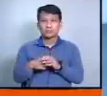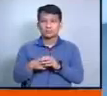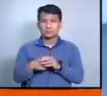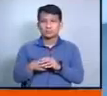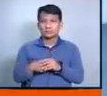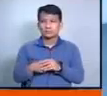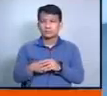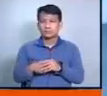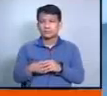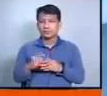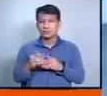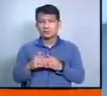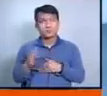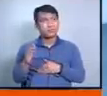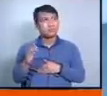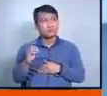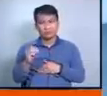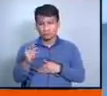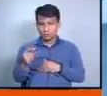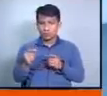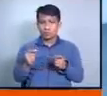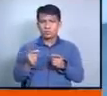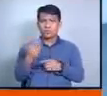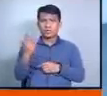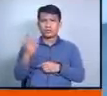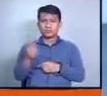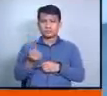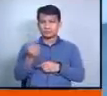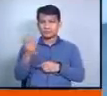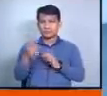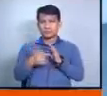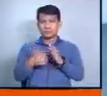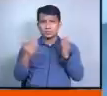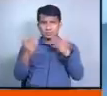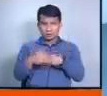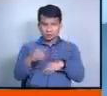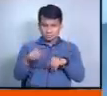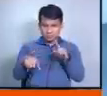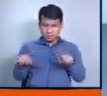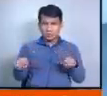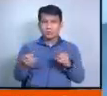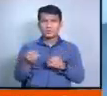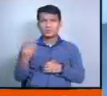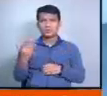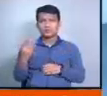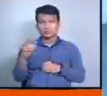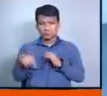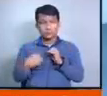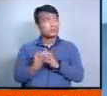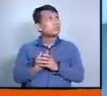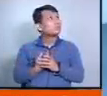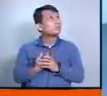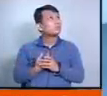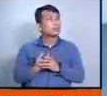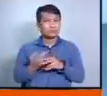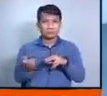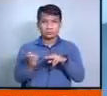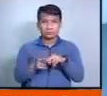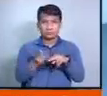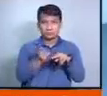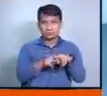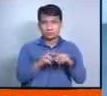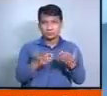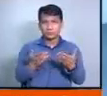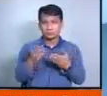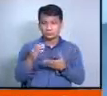yung overtime nyo kung ilan, yung night differential, okay. Tapos kung ilang beses na kayong pinatungan,